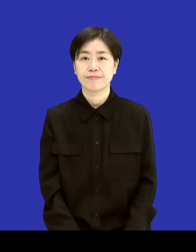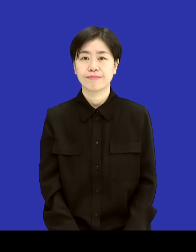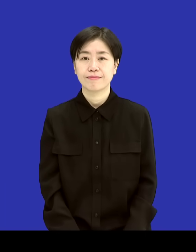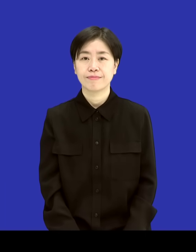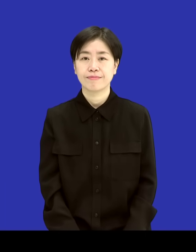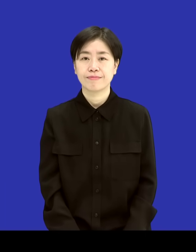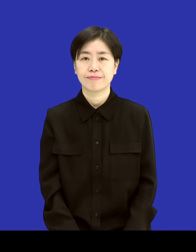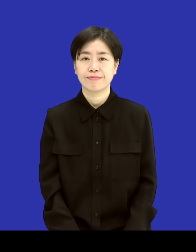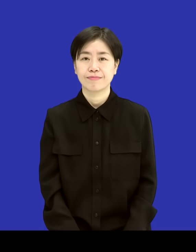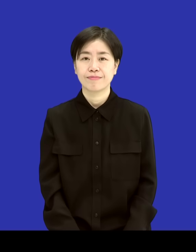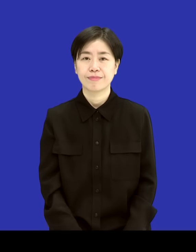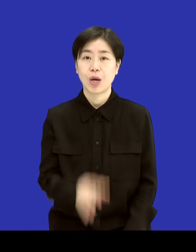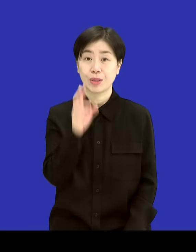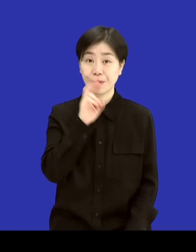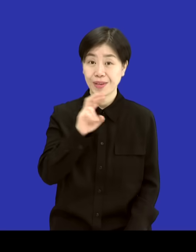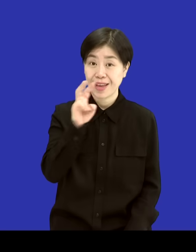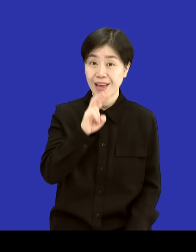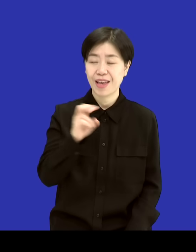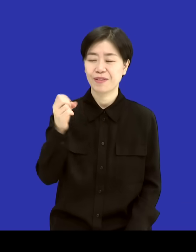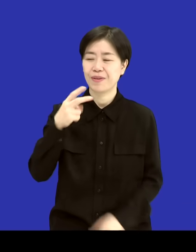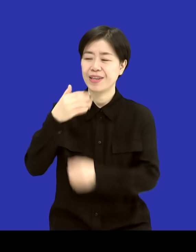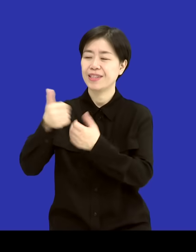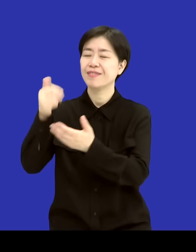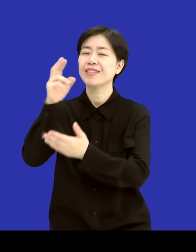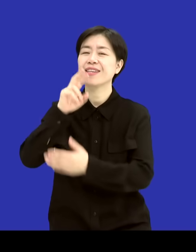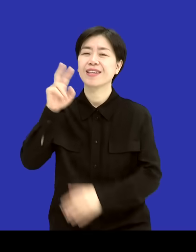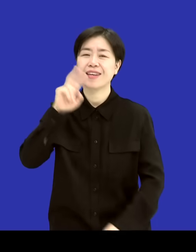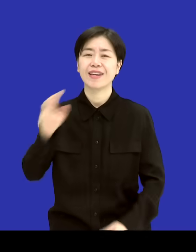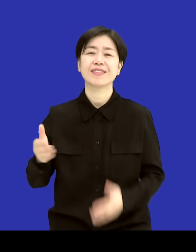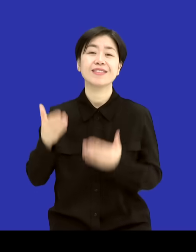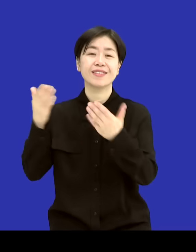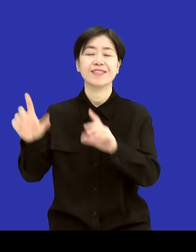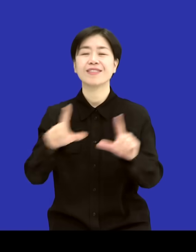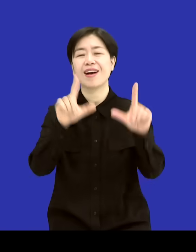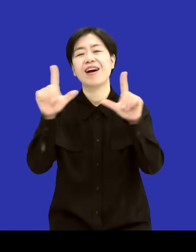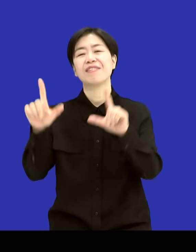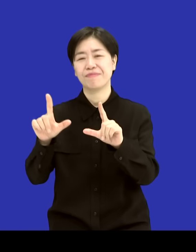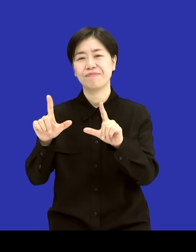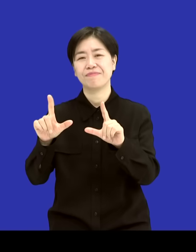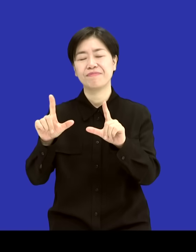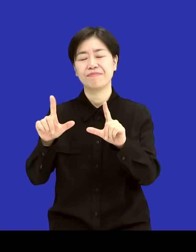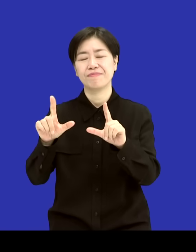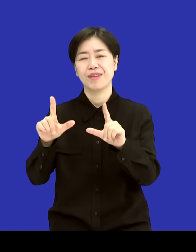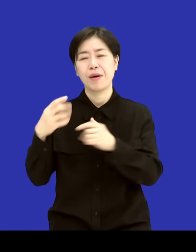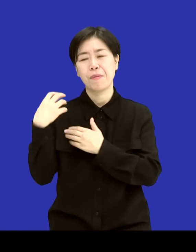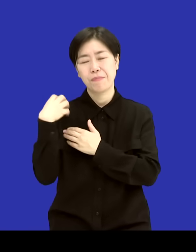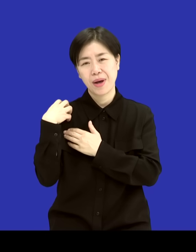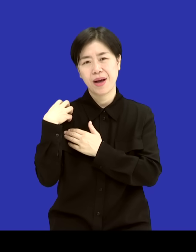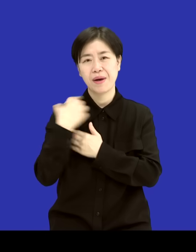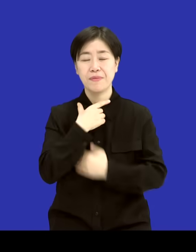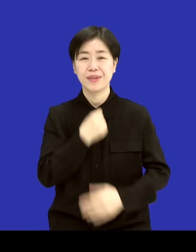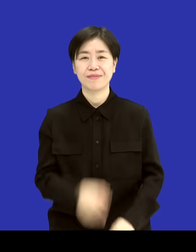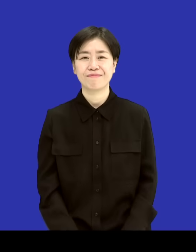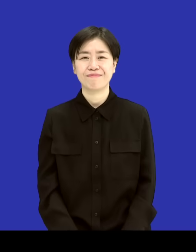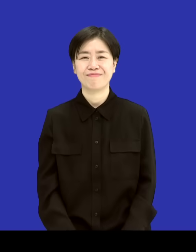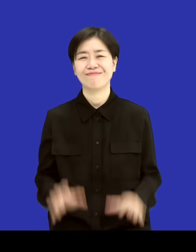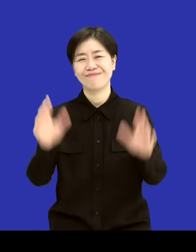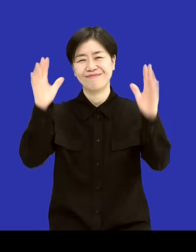그렇게 노래하면서 찬양하면서 찬양하는 그런 사역자로 와.